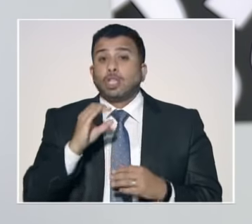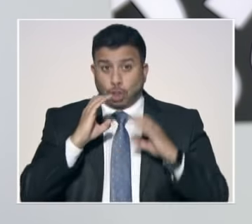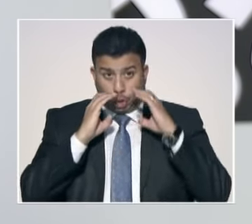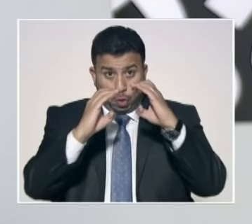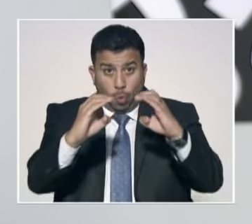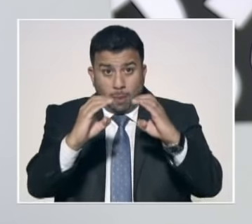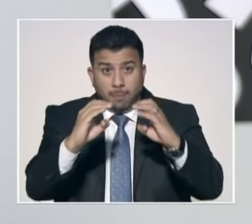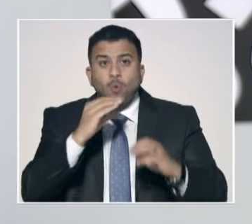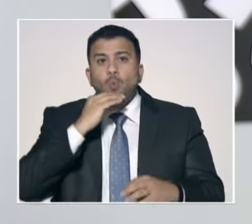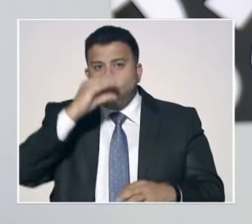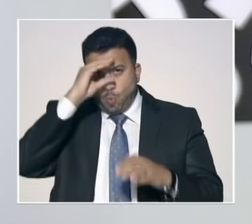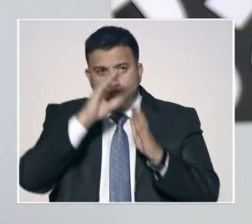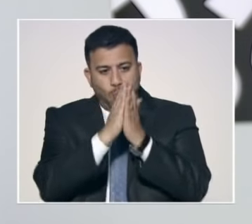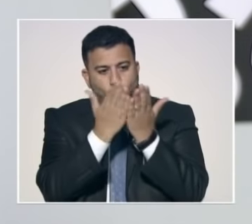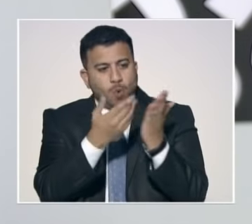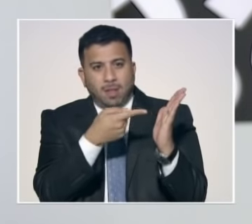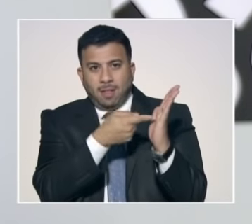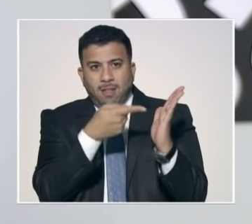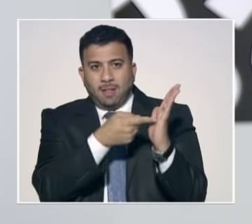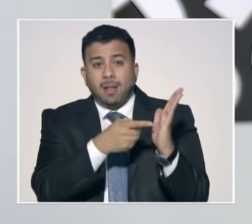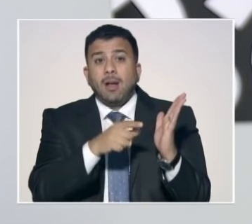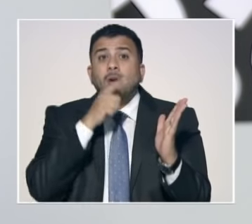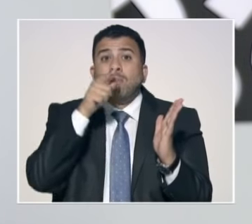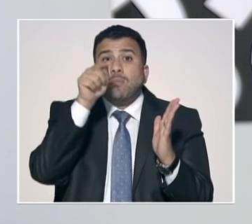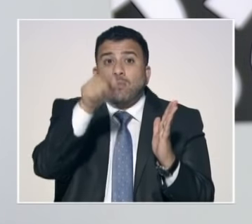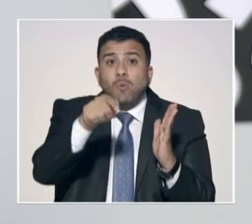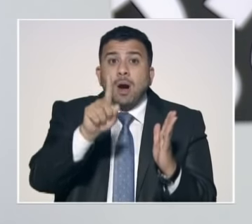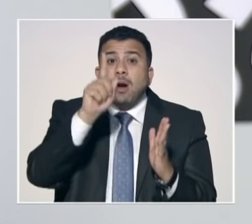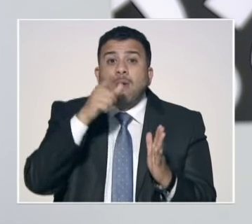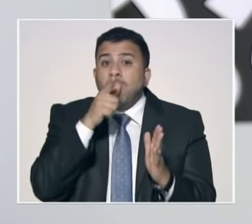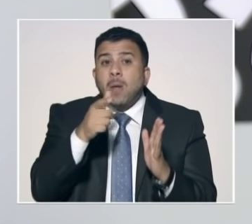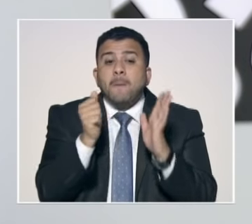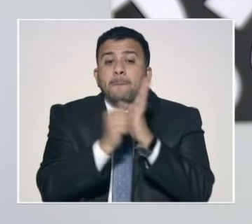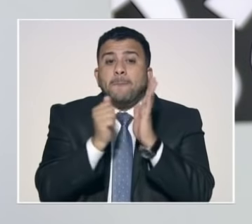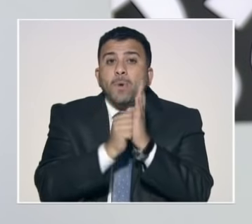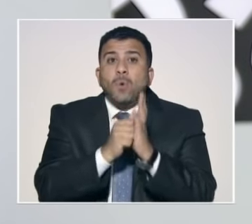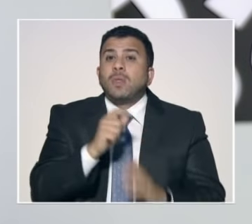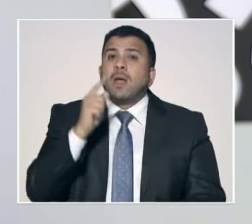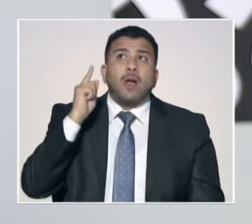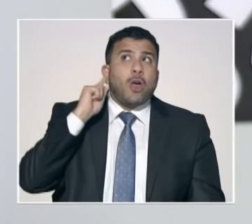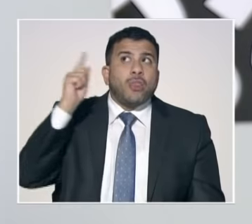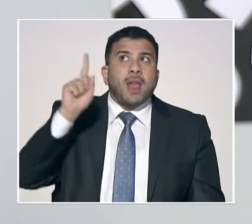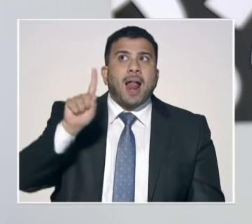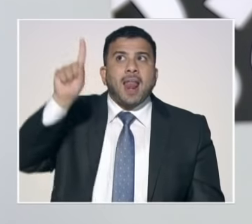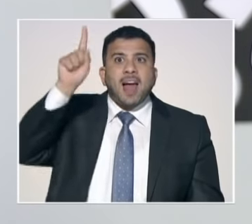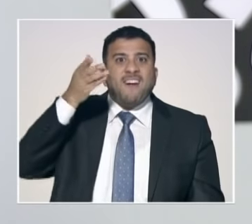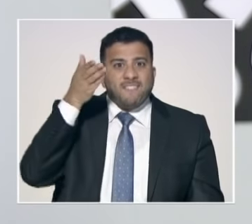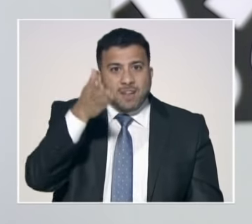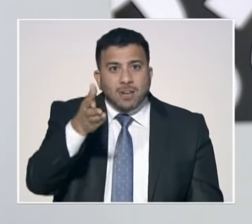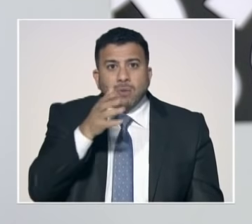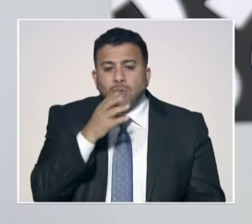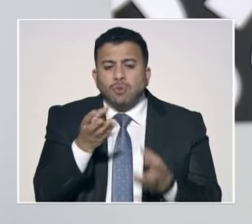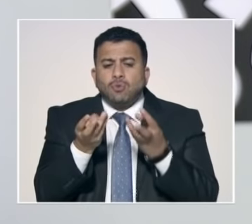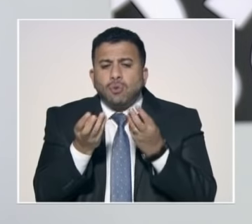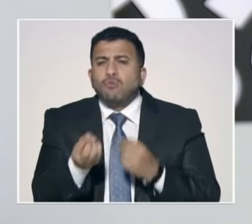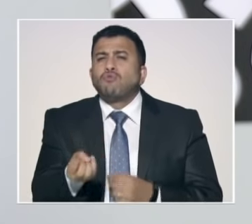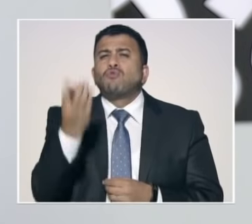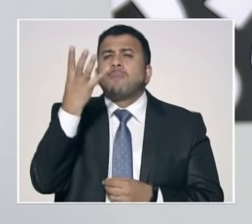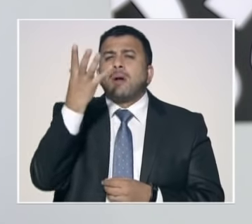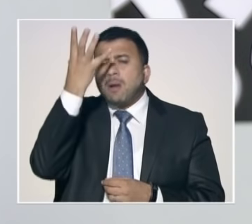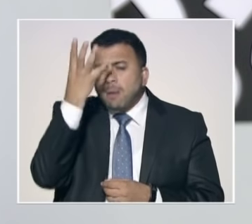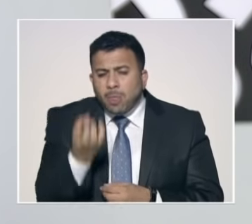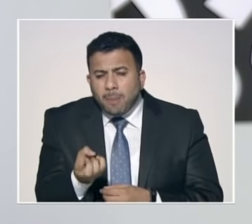قال جل وعلا في بيوت أذن الله أن ترفع ويذكر فيها اسمه يسبح له فيها بالغدو